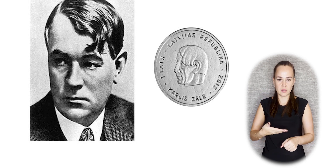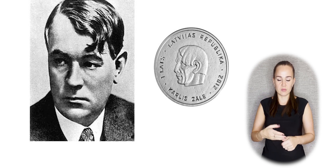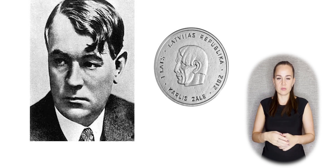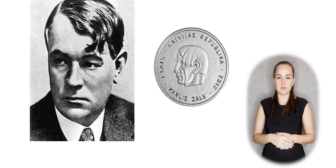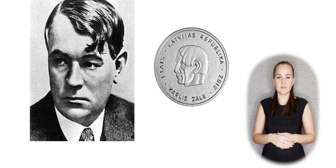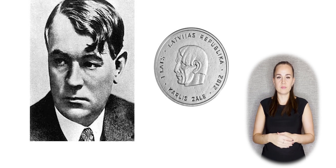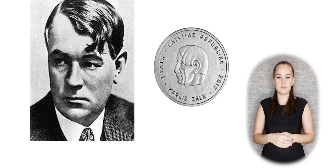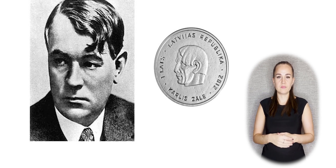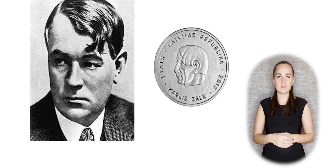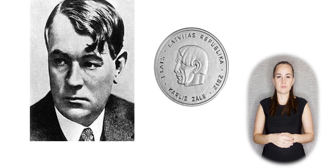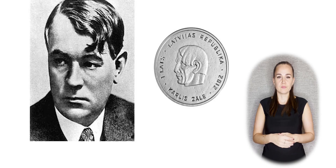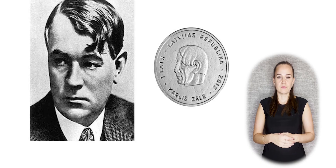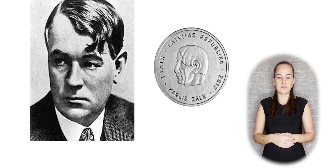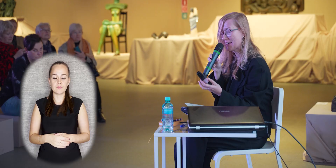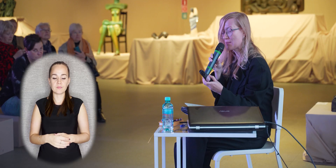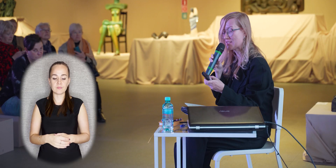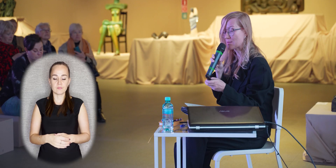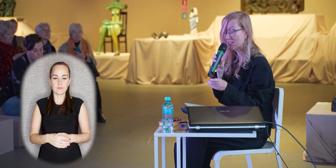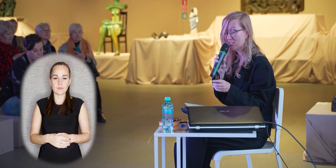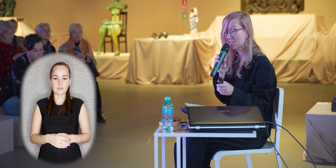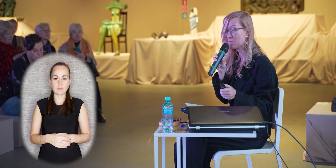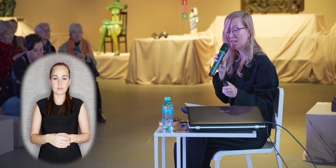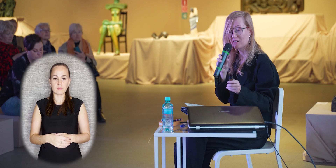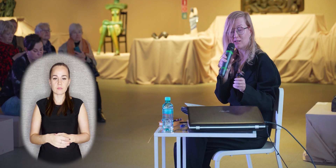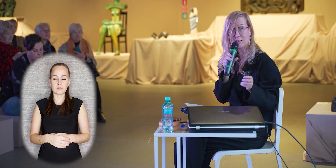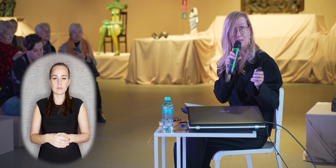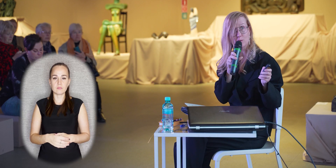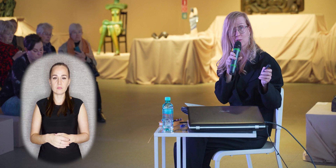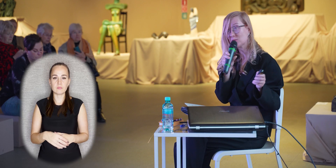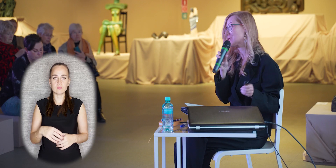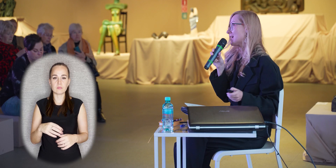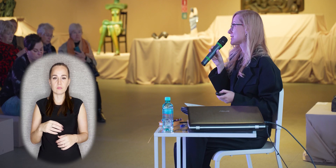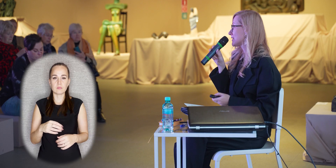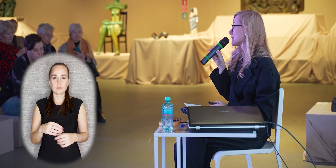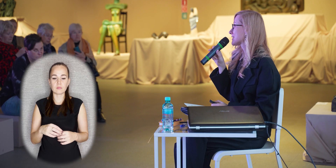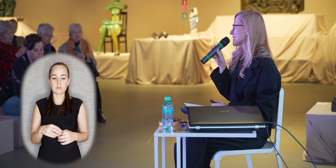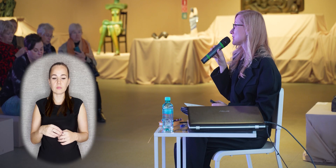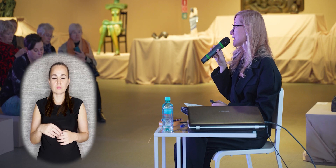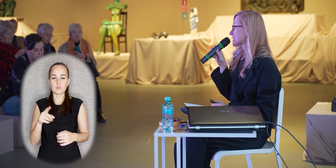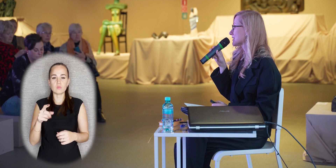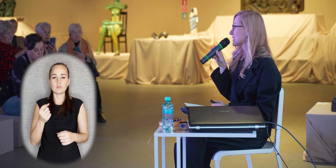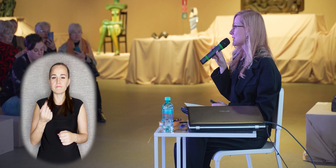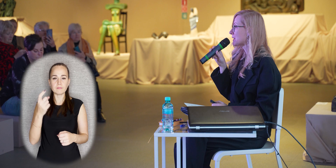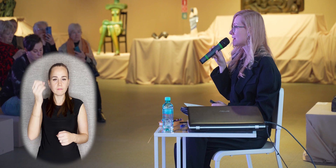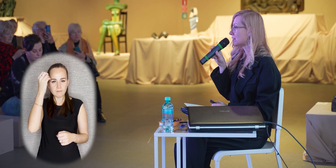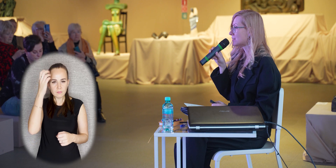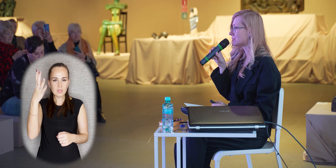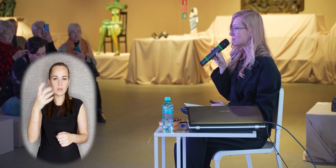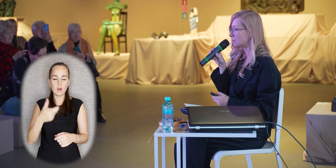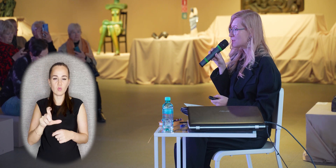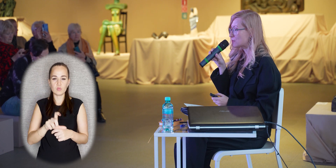в Латвии не используется, но очень долгое время имело там хождение. Он тоже, как и Залькальнс, оказал влияние на